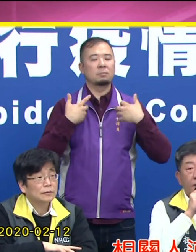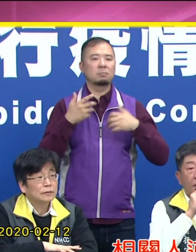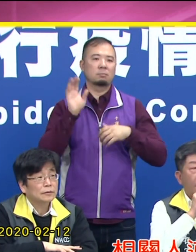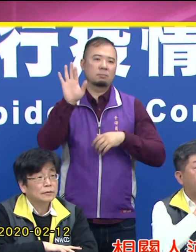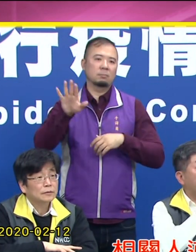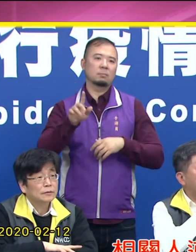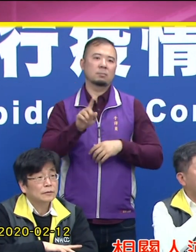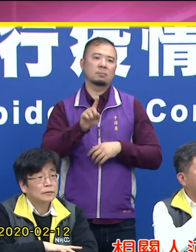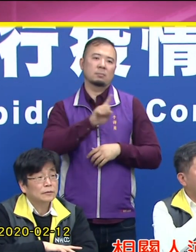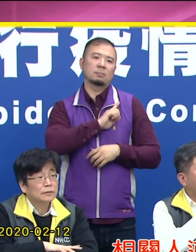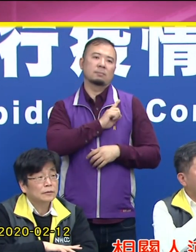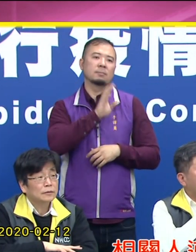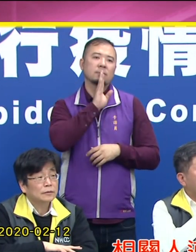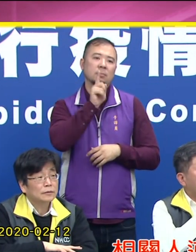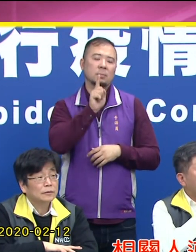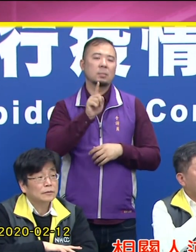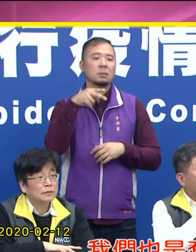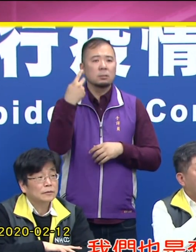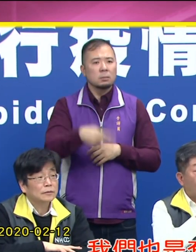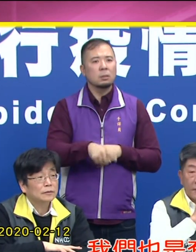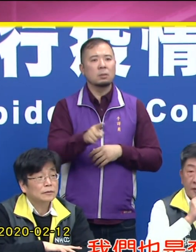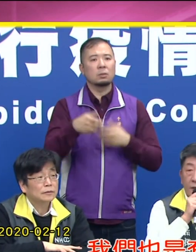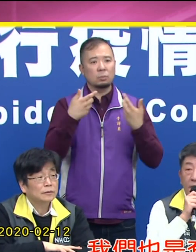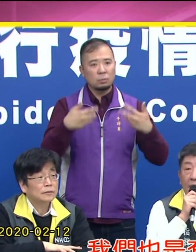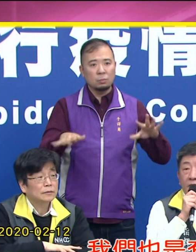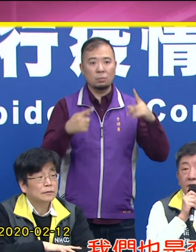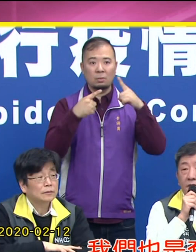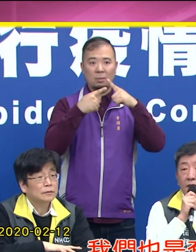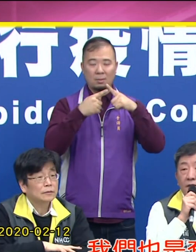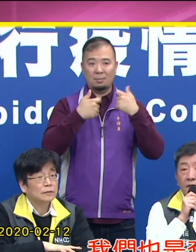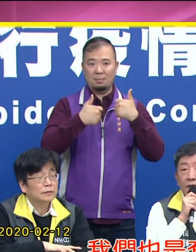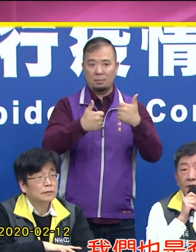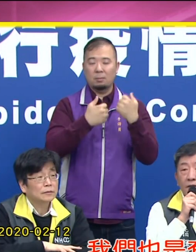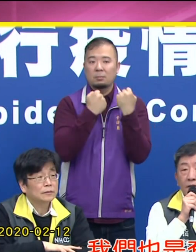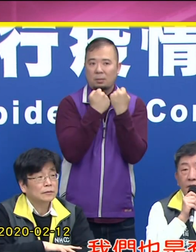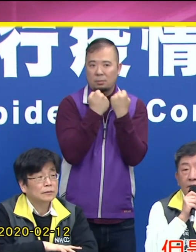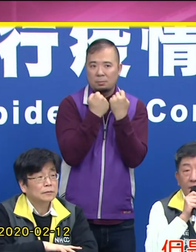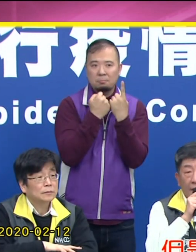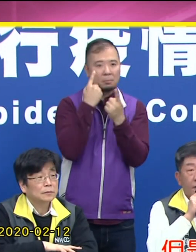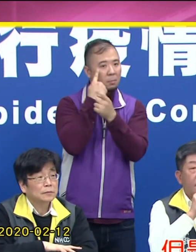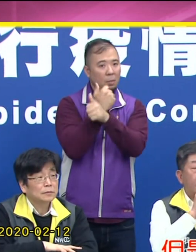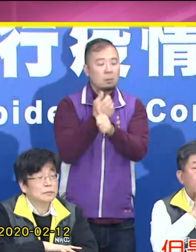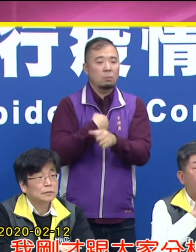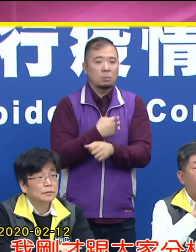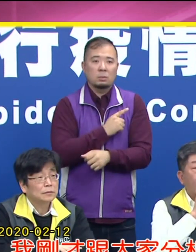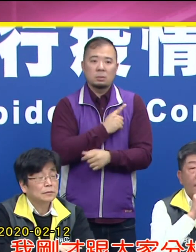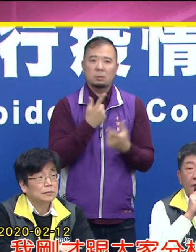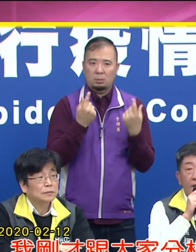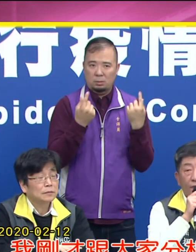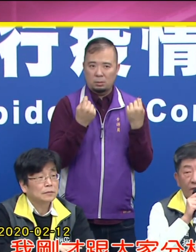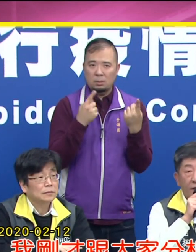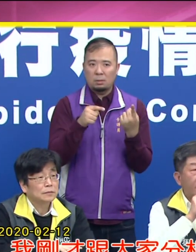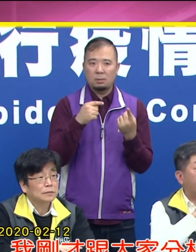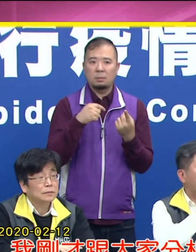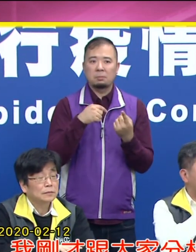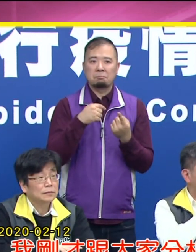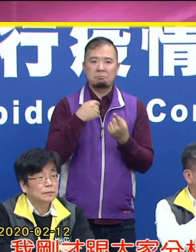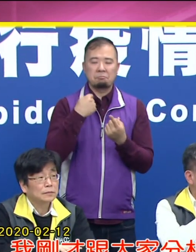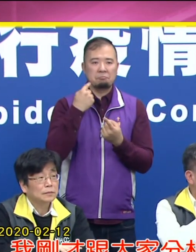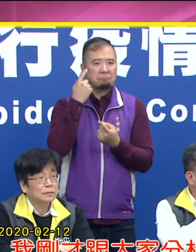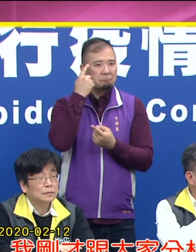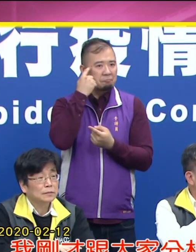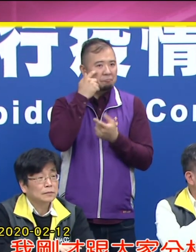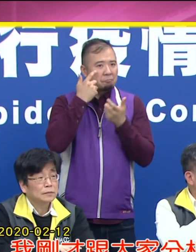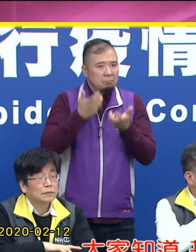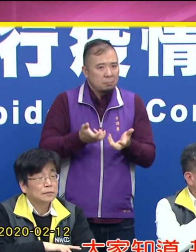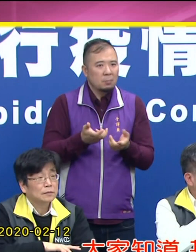就是他可能独自留在海外，然后他爸爸妈妈都不在他身边的情况之下，再加上他本来在那边的可能可以照顾他的人也不在的情况，那我们